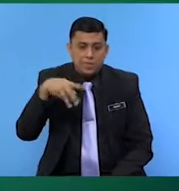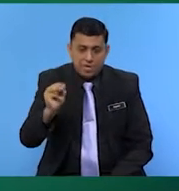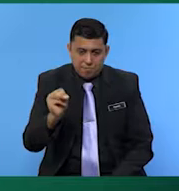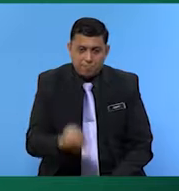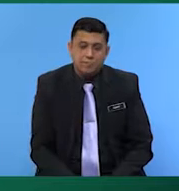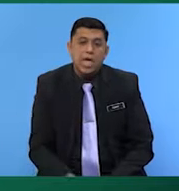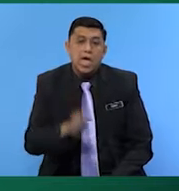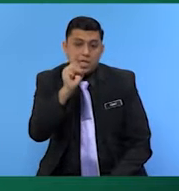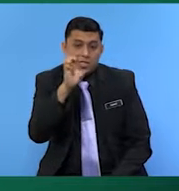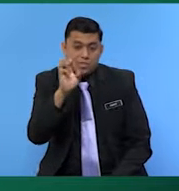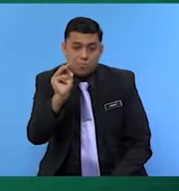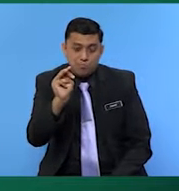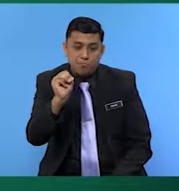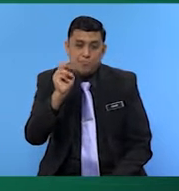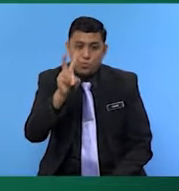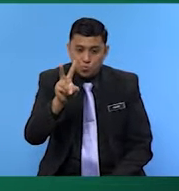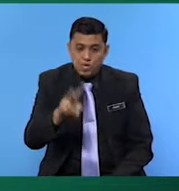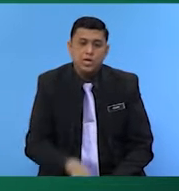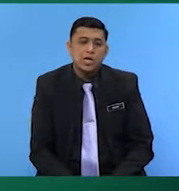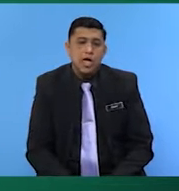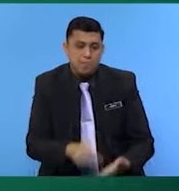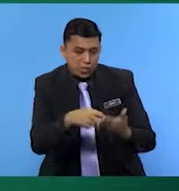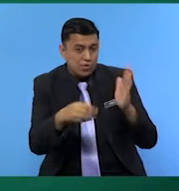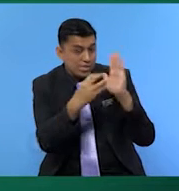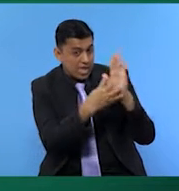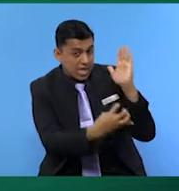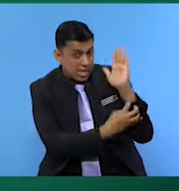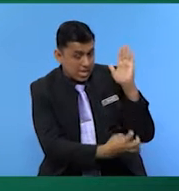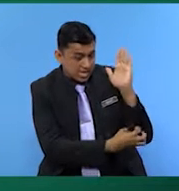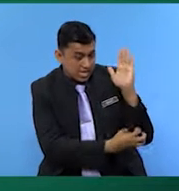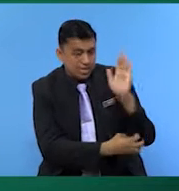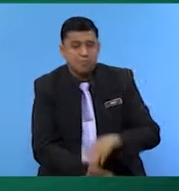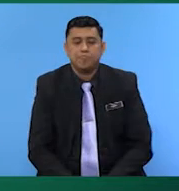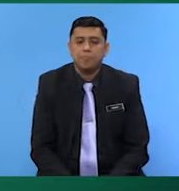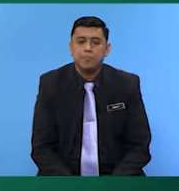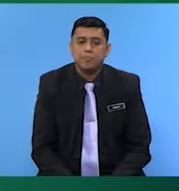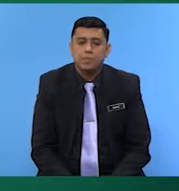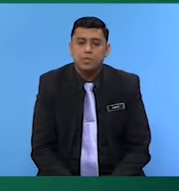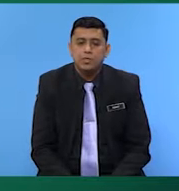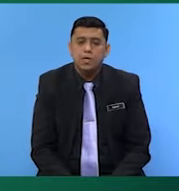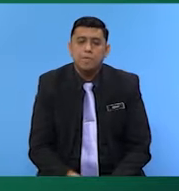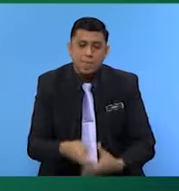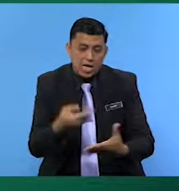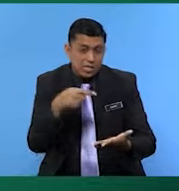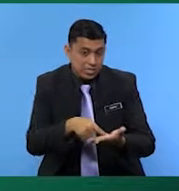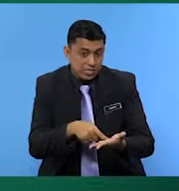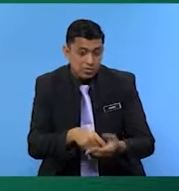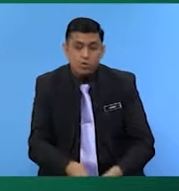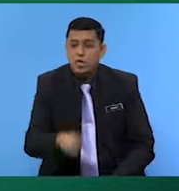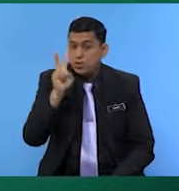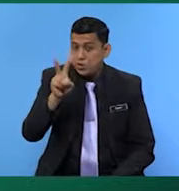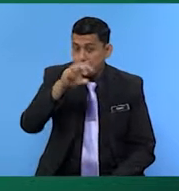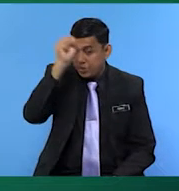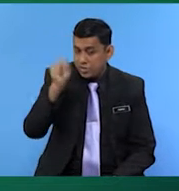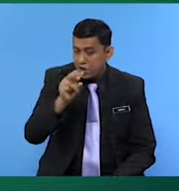bakal kamu duduki nanti, iaitu penulisan esei bahagian C pengajian am penggal kedua. Pada bahagian ini, pelajar dikemukakan